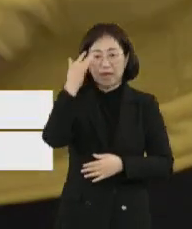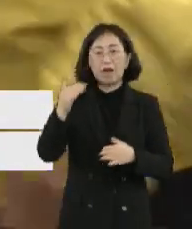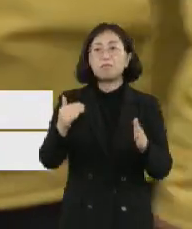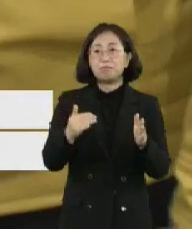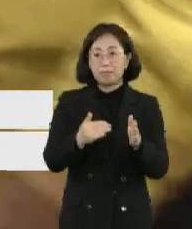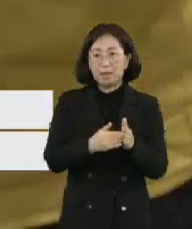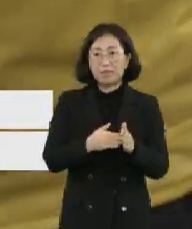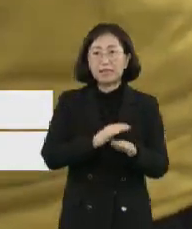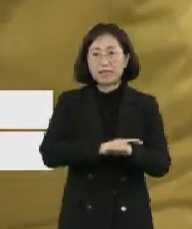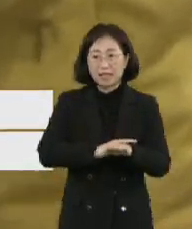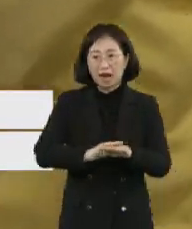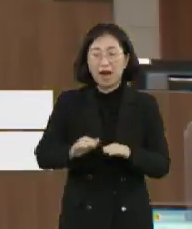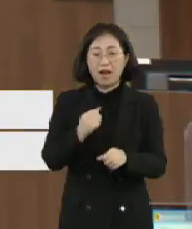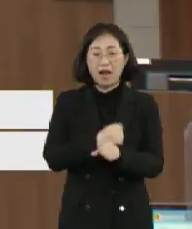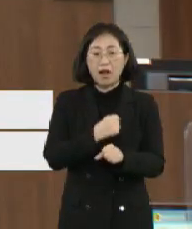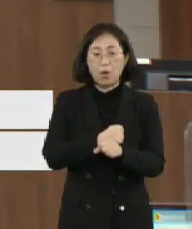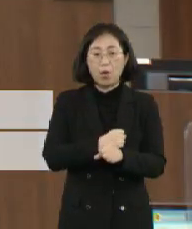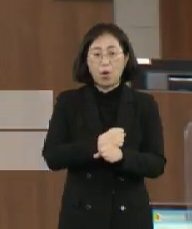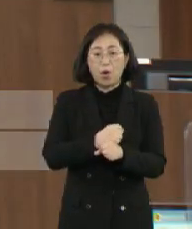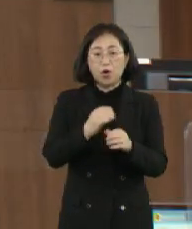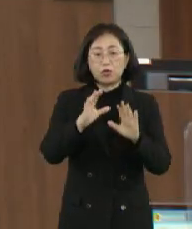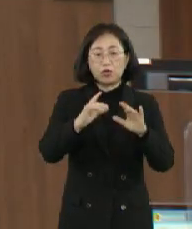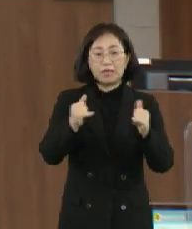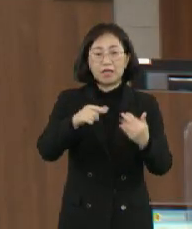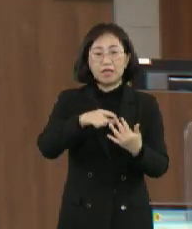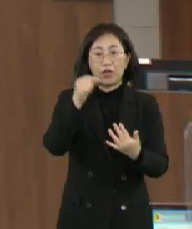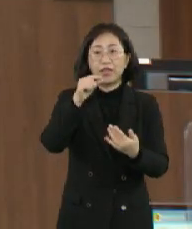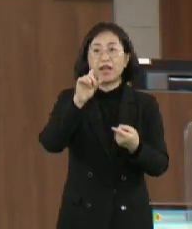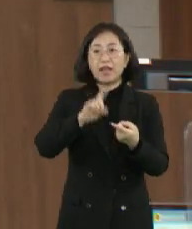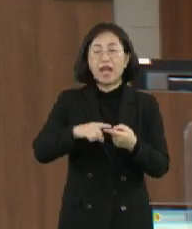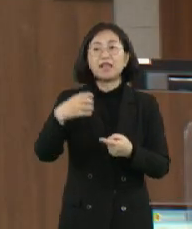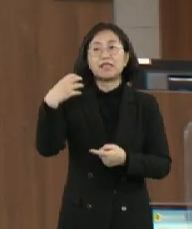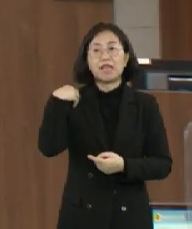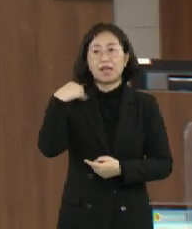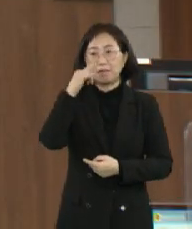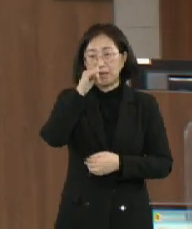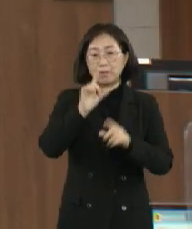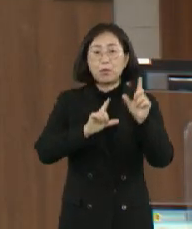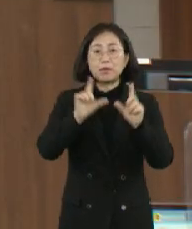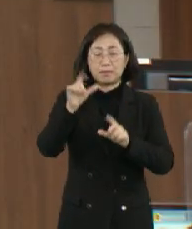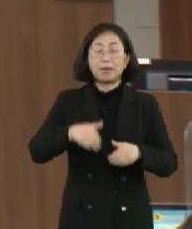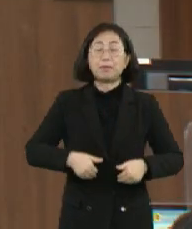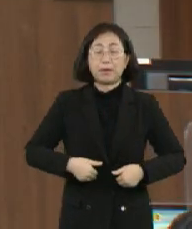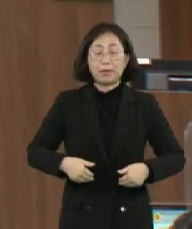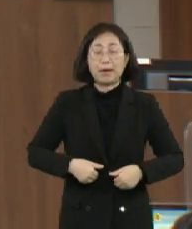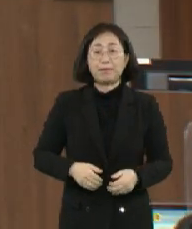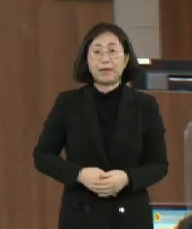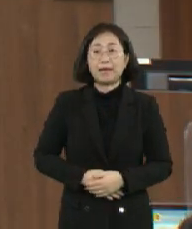주민의 선택을 구하는 책임 있는 모습이 필요해 보입니다. TJB 강진원입니다.